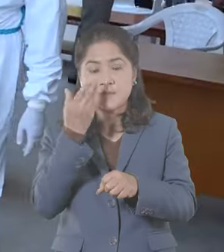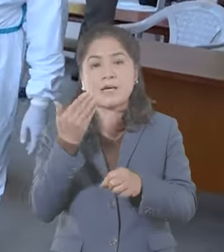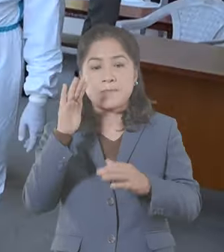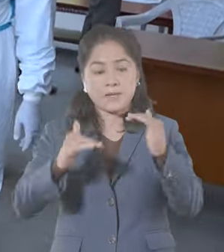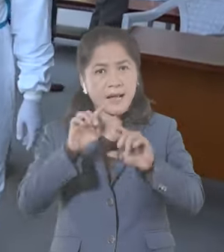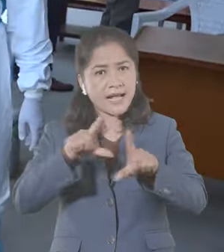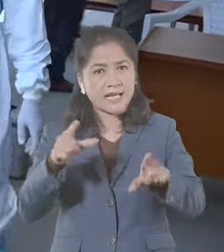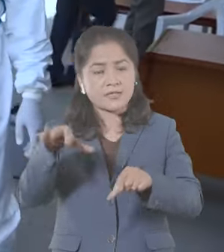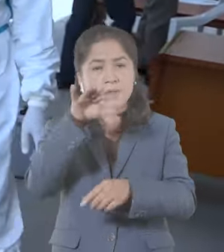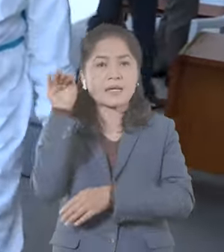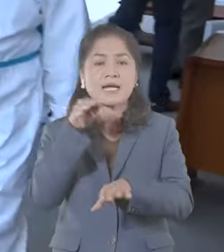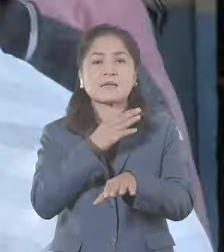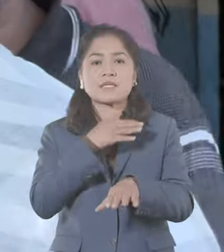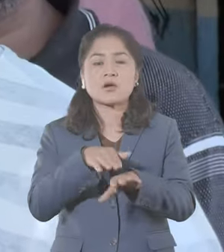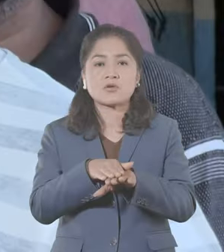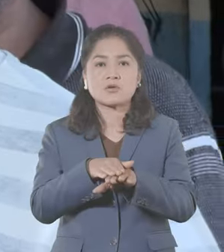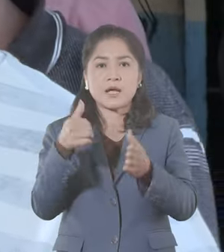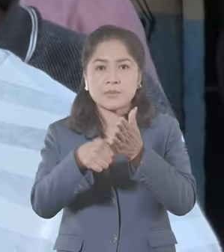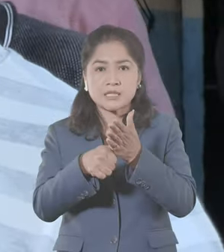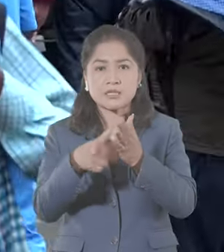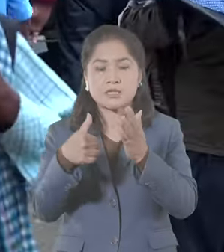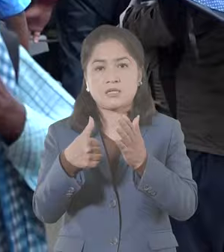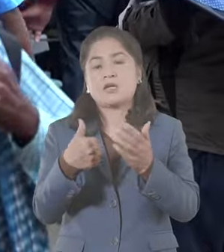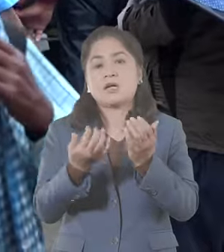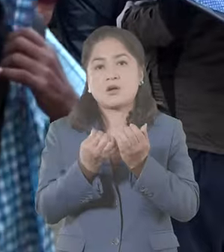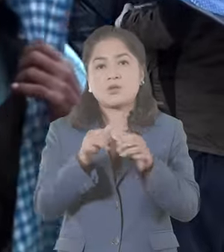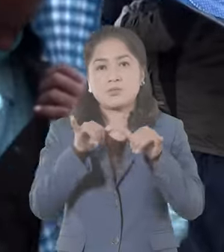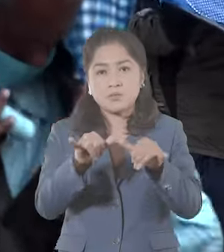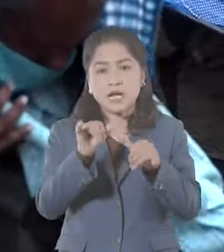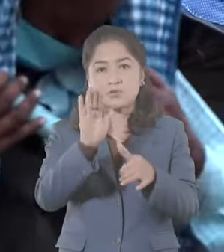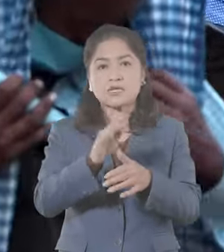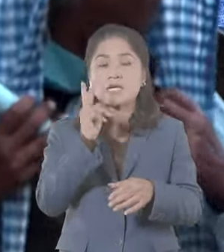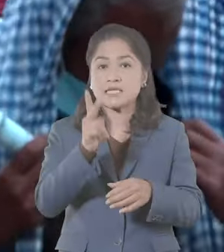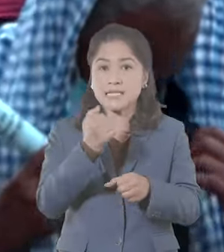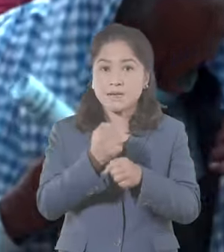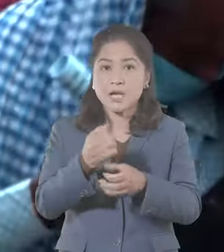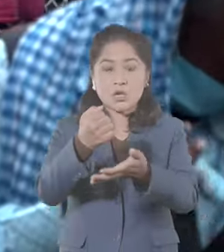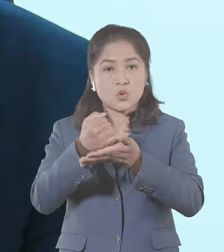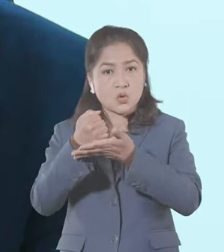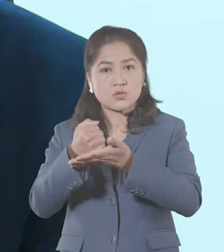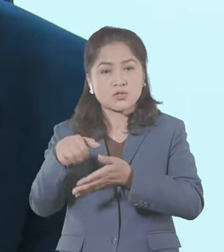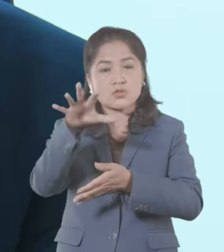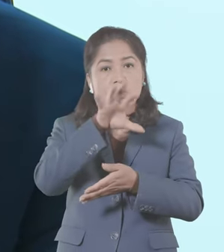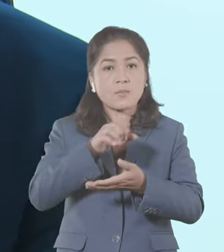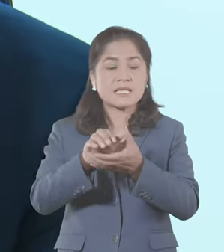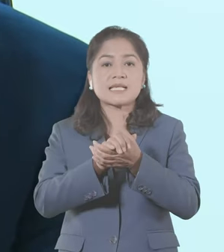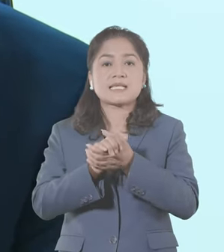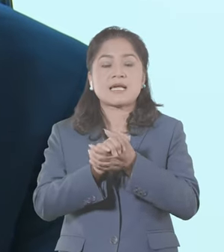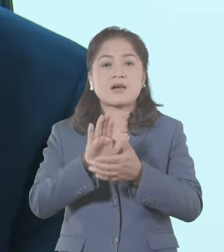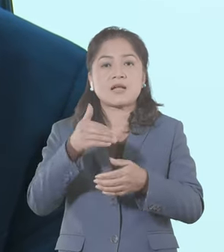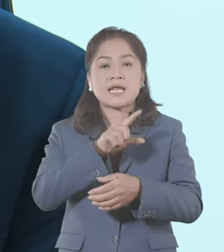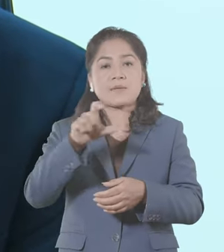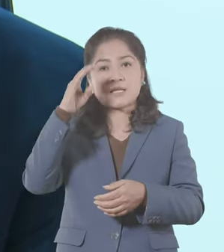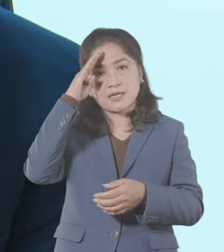COVID-19 सन्दर्भमा बिना भेदभाव सबै नागरिकलाई परीक्षण र उपचारको प्रबन्ध गरिएको छ यस कार्यमा सहयोग गर्नुहुने